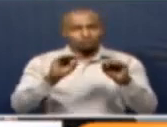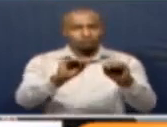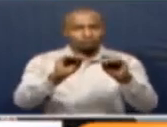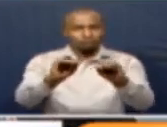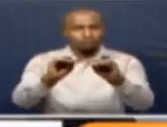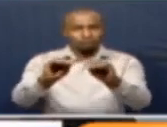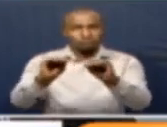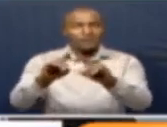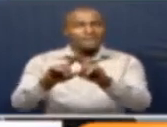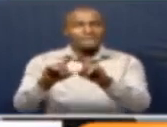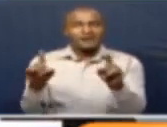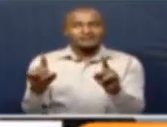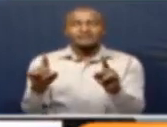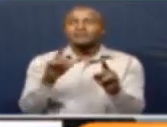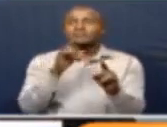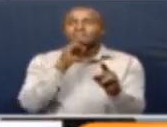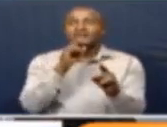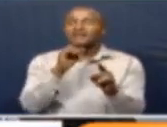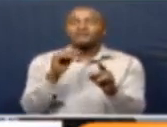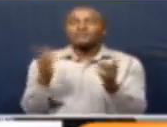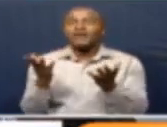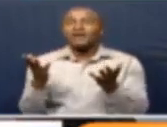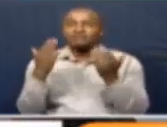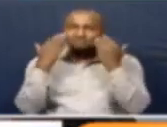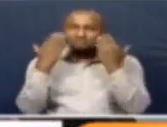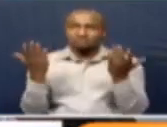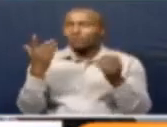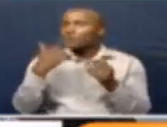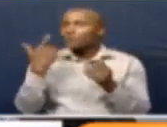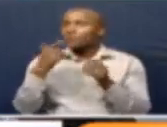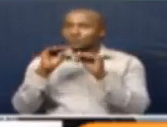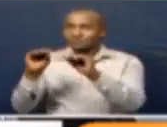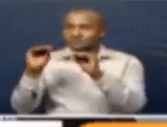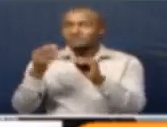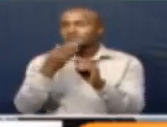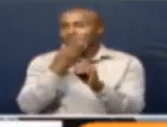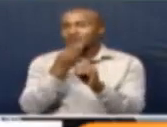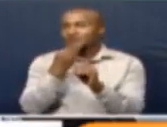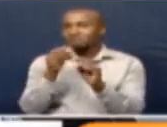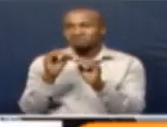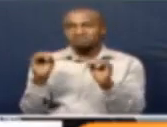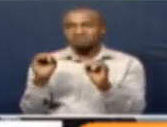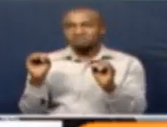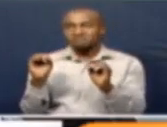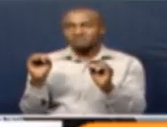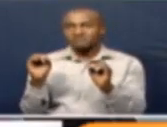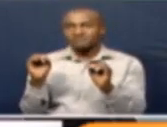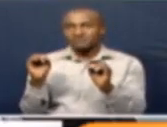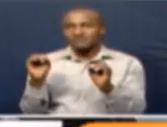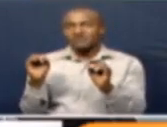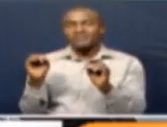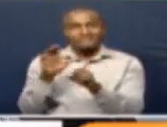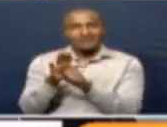lakini hatujapata shawa ya waume kama nipi wanaofundishwa. Ndio utakuta kwamba mwanamume anapooa, mami wanasema